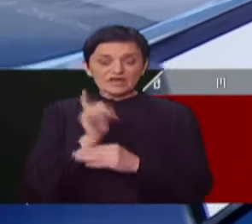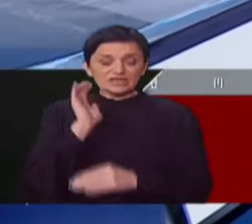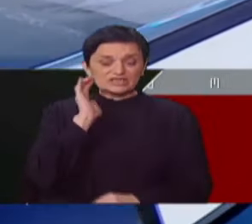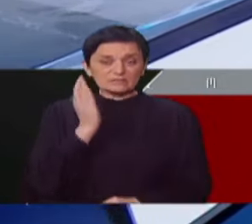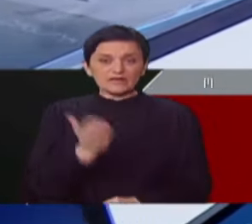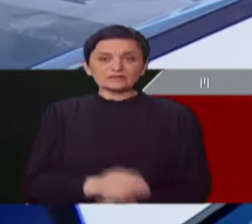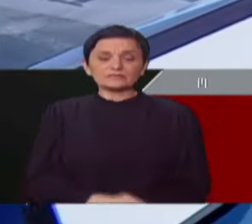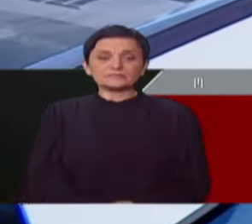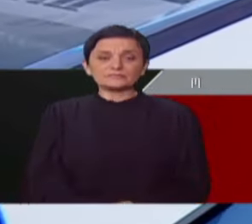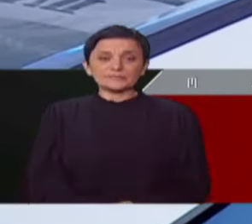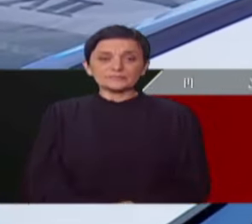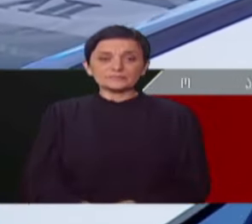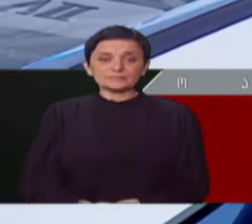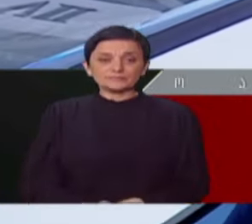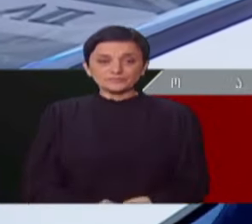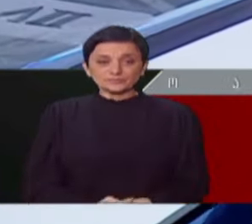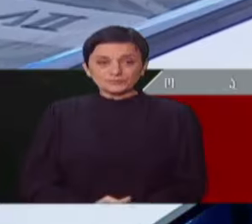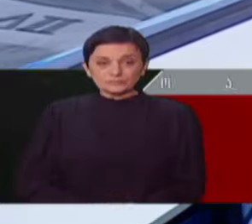გისმენთ.